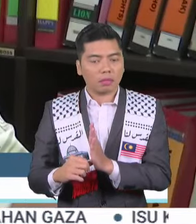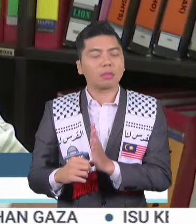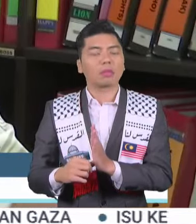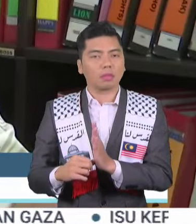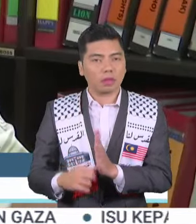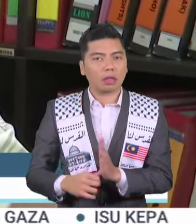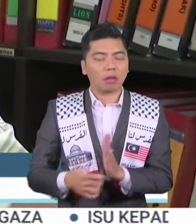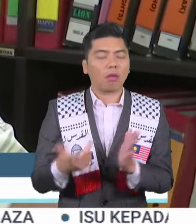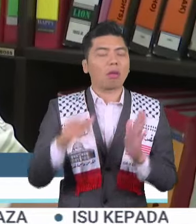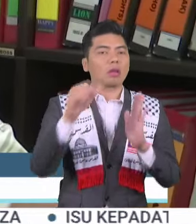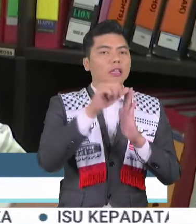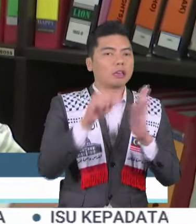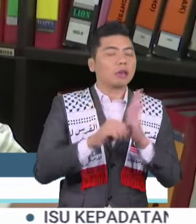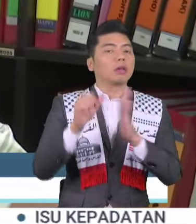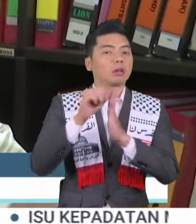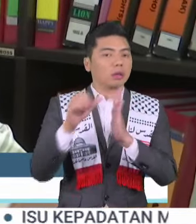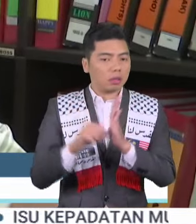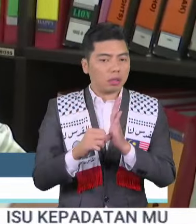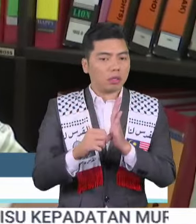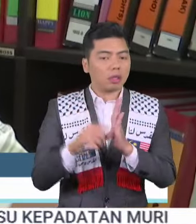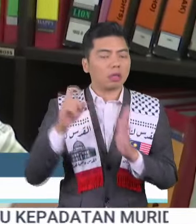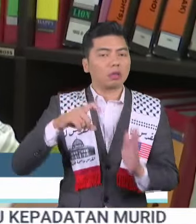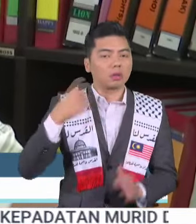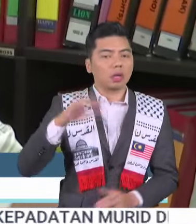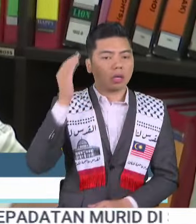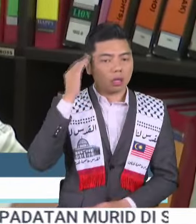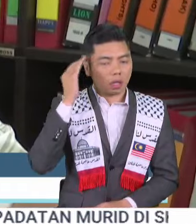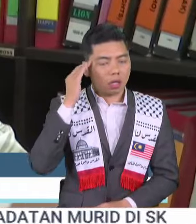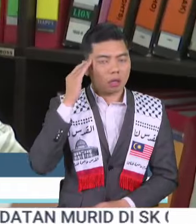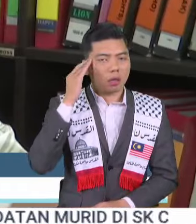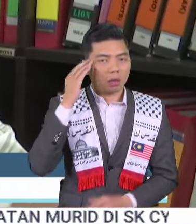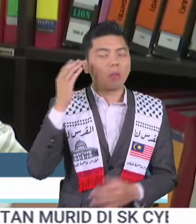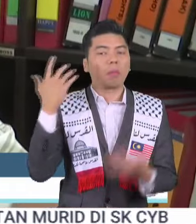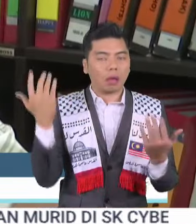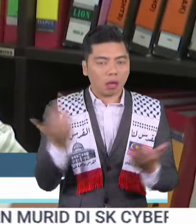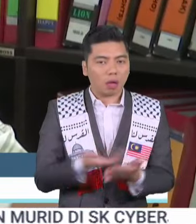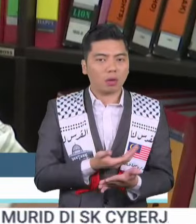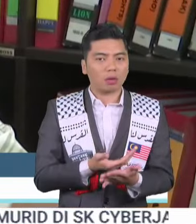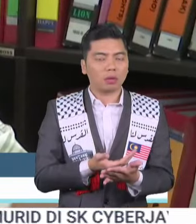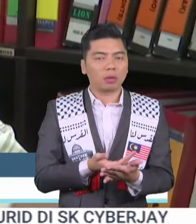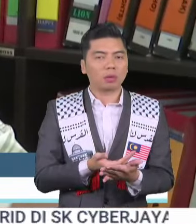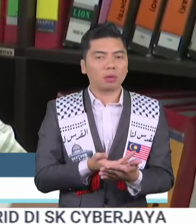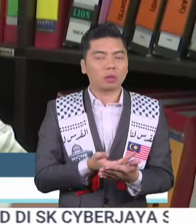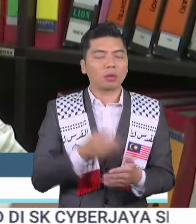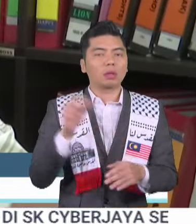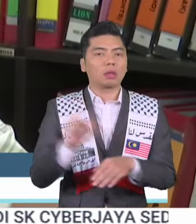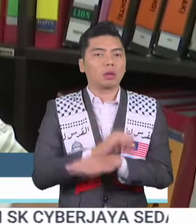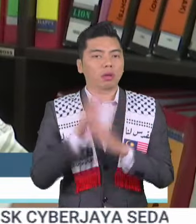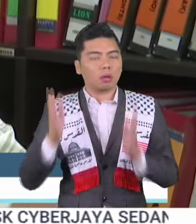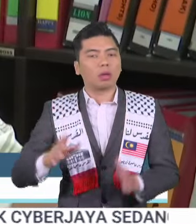hal-hal akta itu, jadi para pengguna harus